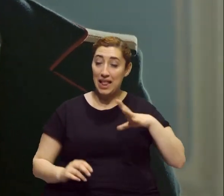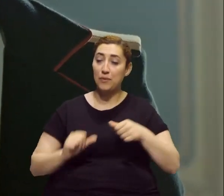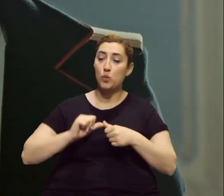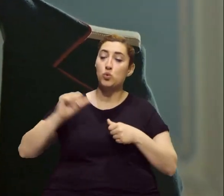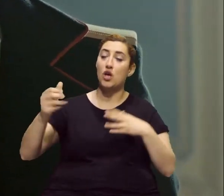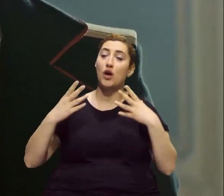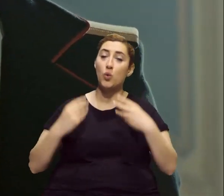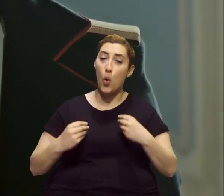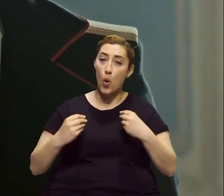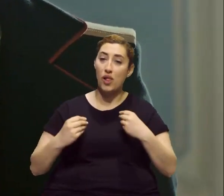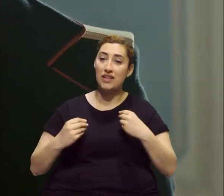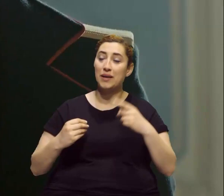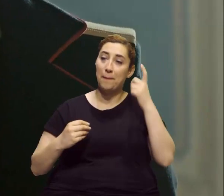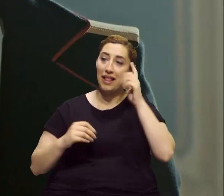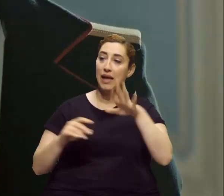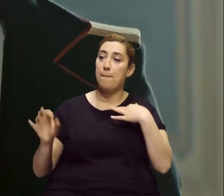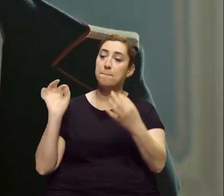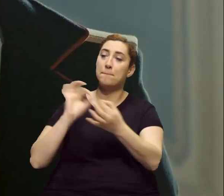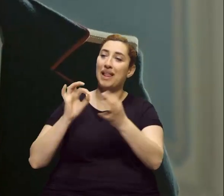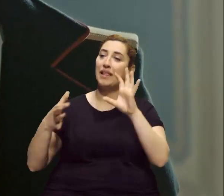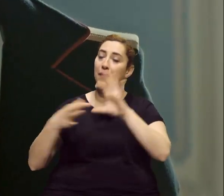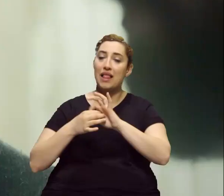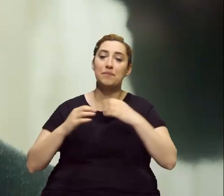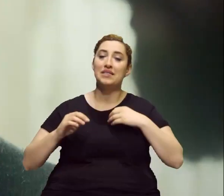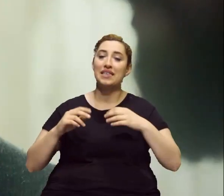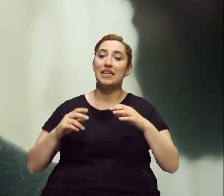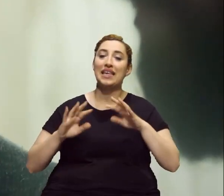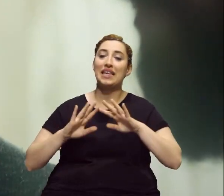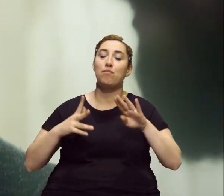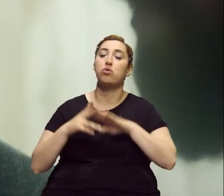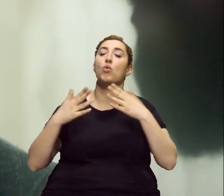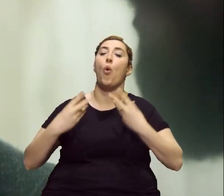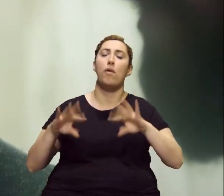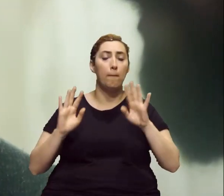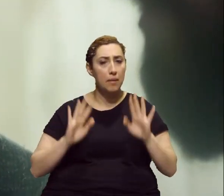uzakta kalacak ümmetimizle bağlantımızı ve ilişkimizi yitirmeyelim. Peki ya